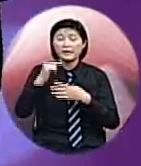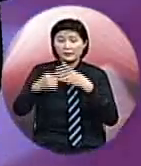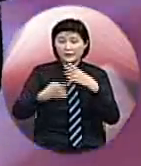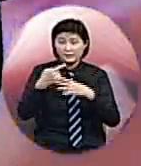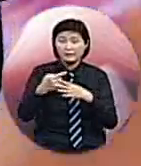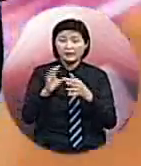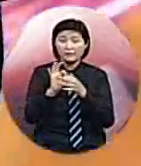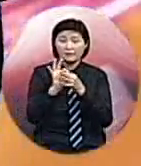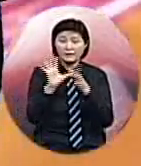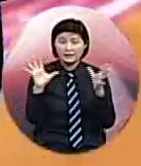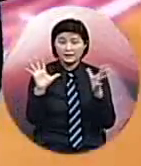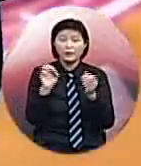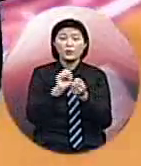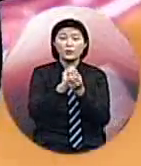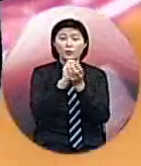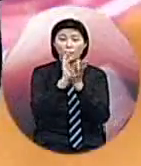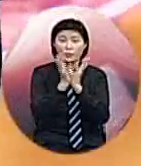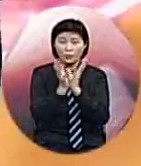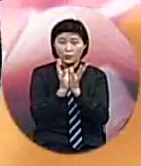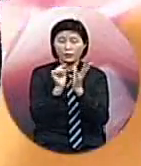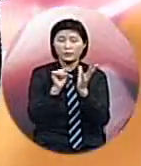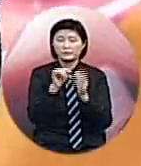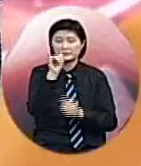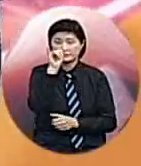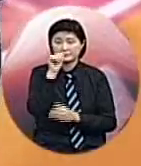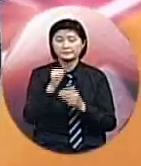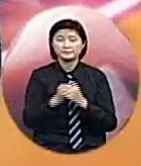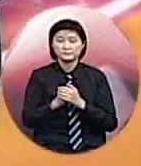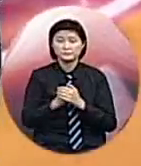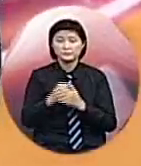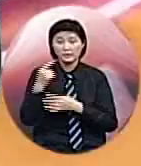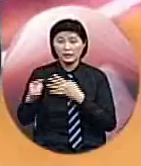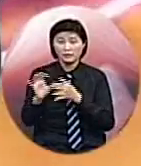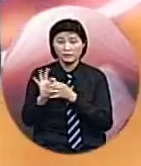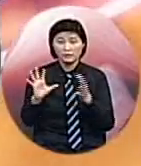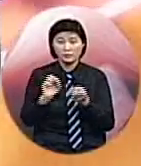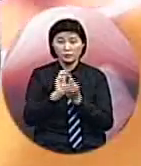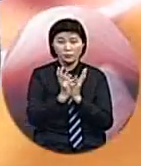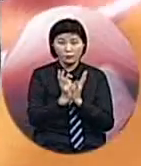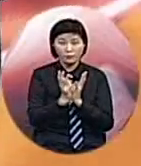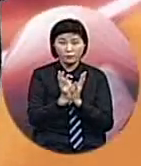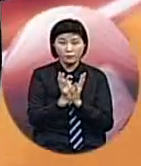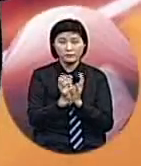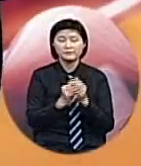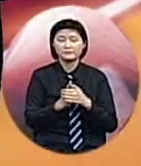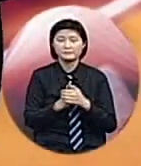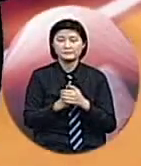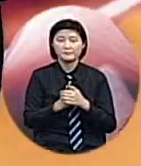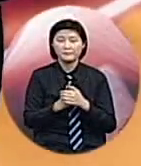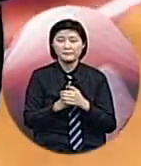관계없이 피어나는 꽃이 있어. 계절에 관계없이 네, 피어요? 피는 꽃.